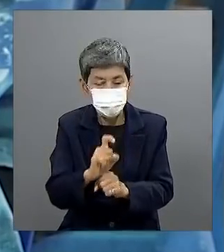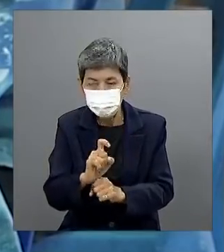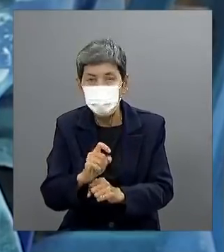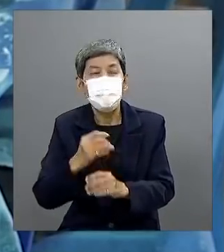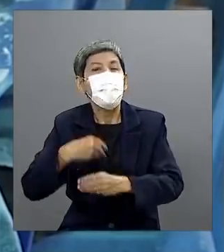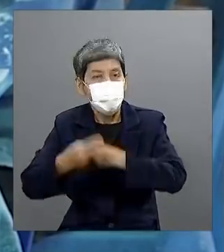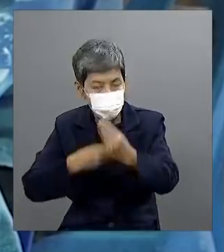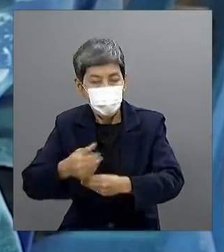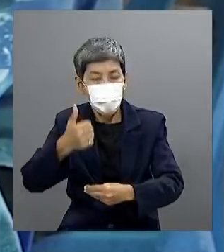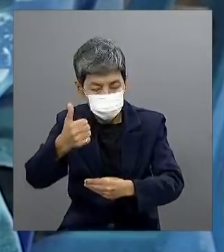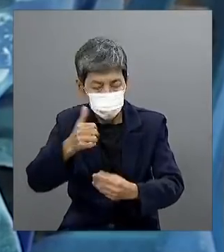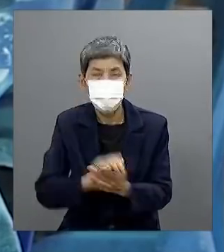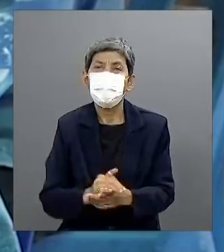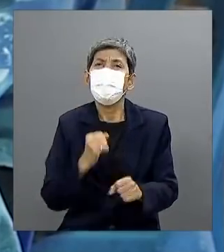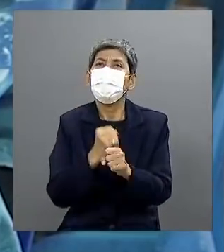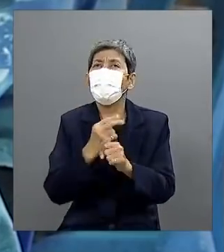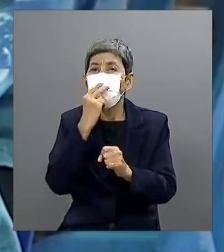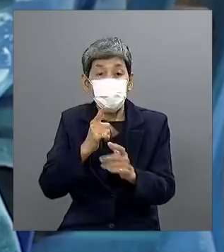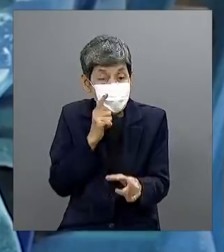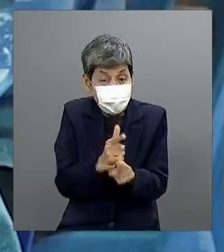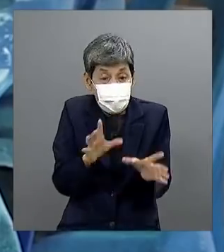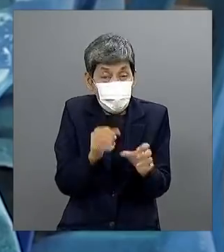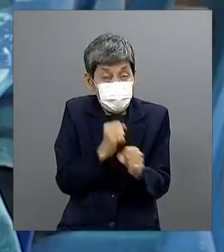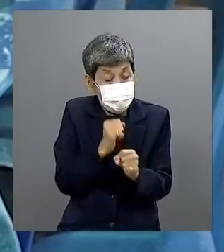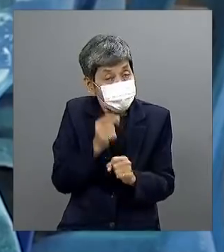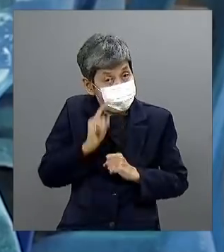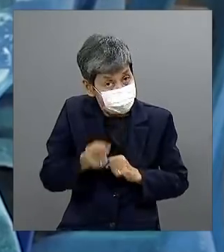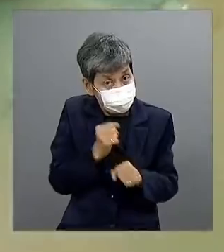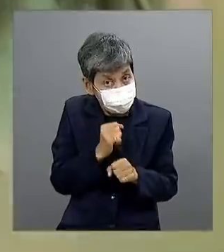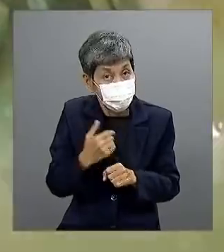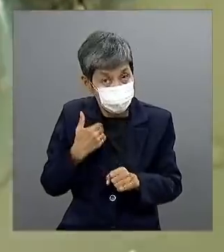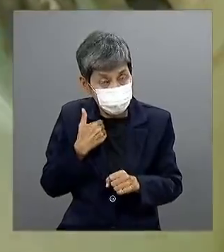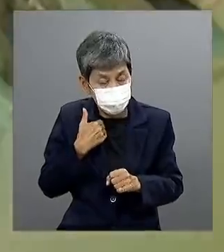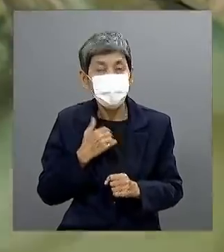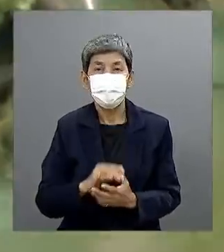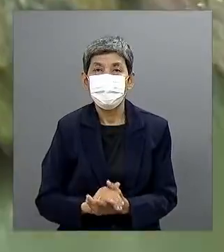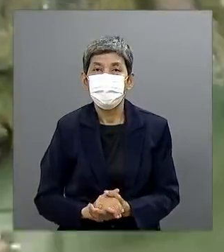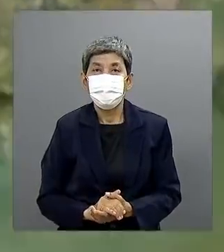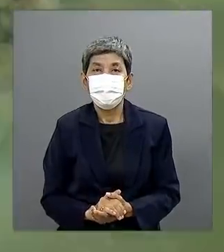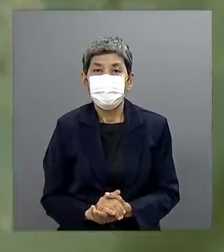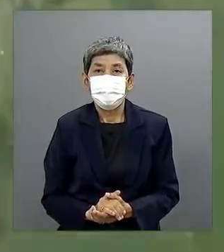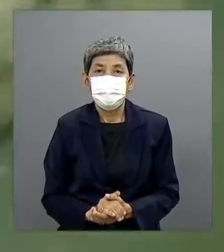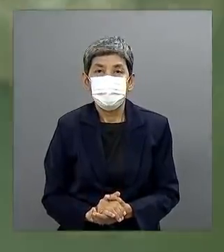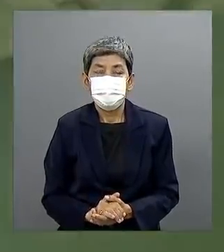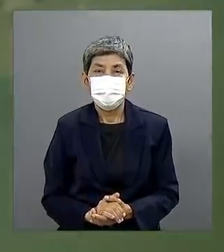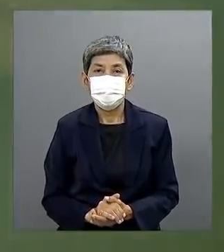ต่ว่าสำคัญคนที่เลี้ยงปูจริงใจแค่ไหนกับปูแค่นั้นค่ะถึงจะรอดไม่รอด